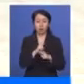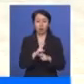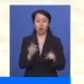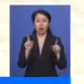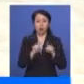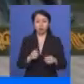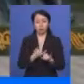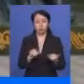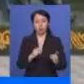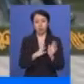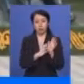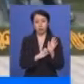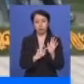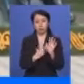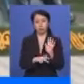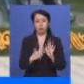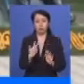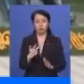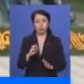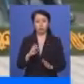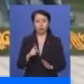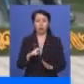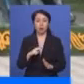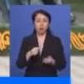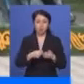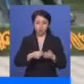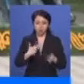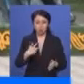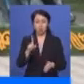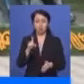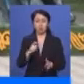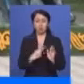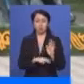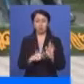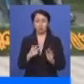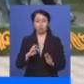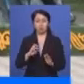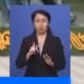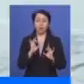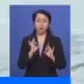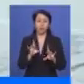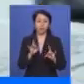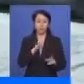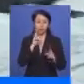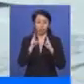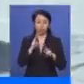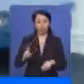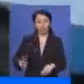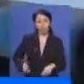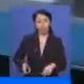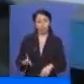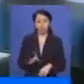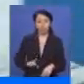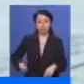труда 983 миллиона тенге. На ПЦР-диагностику 173 миллиона, рассказала в ходе брифинга директор